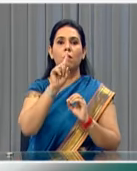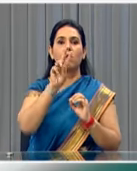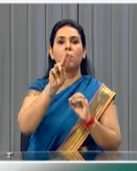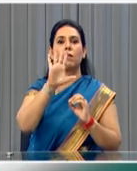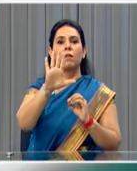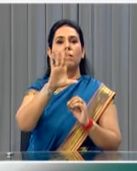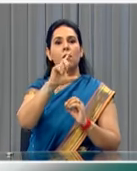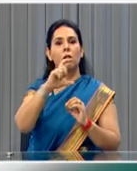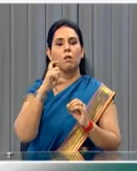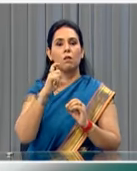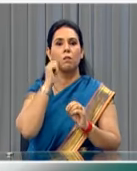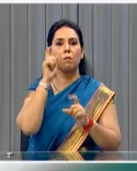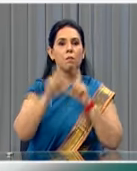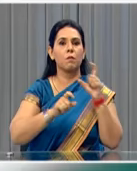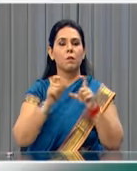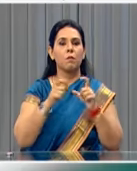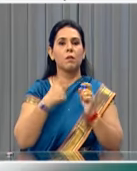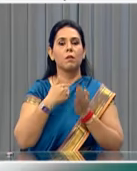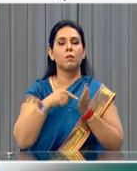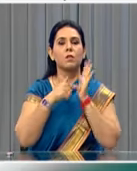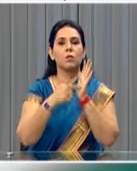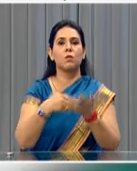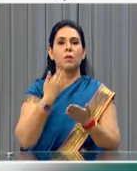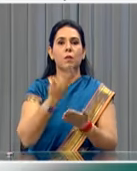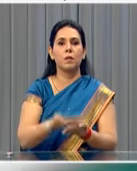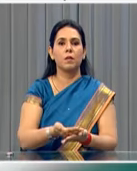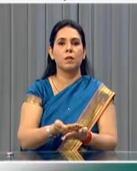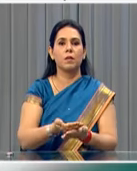125 करोड़ देशवासियों के सामने रख दिया था।